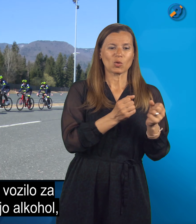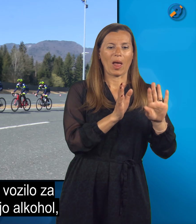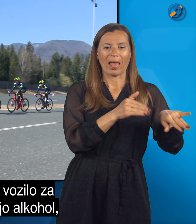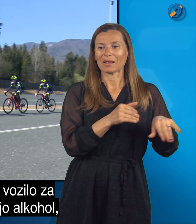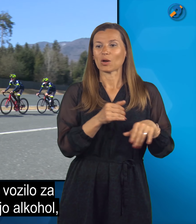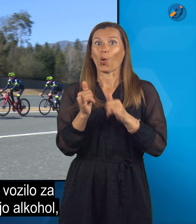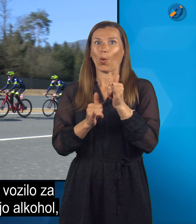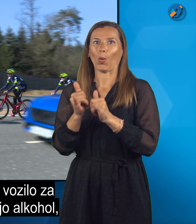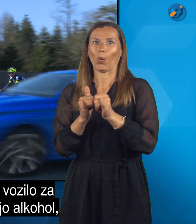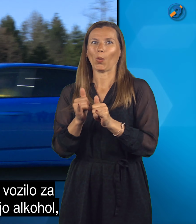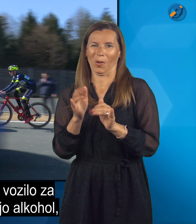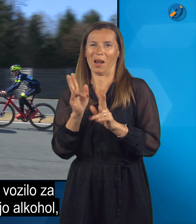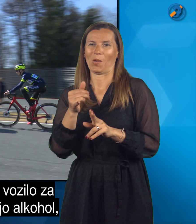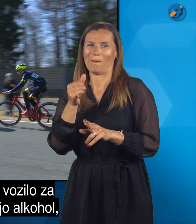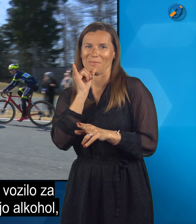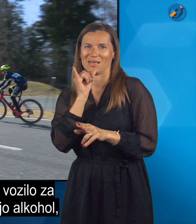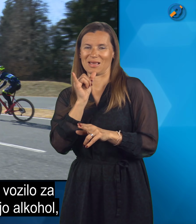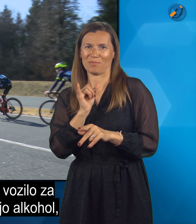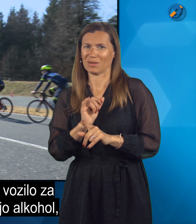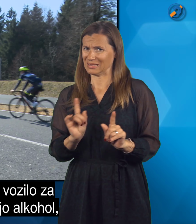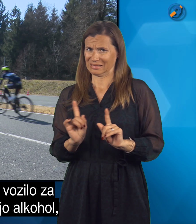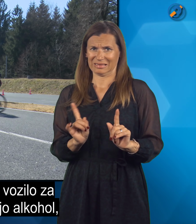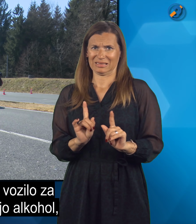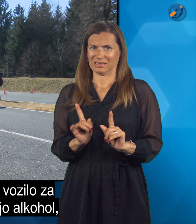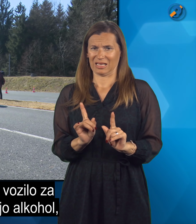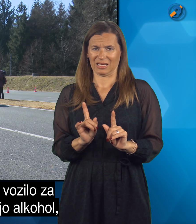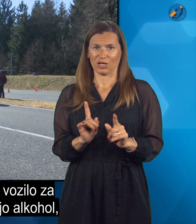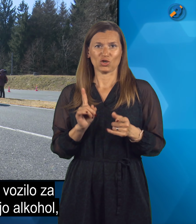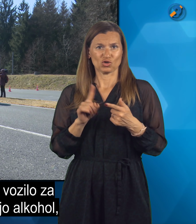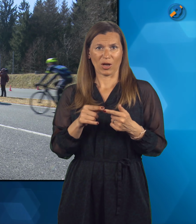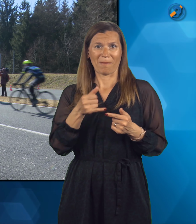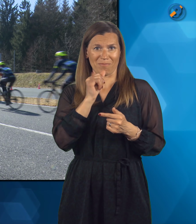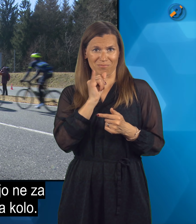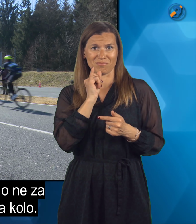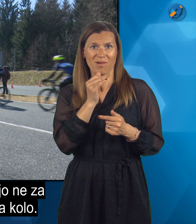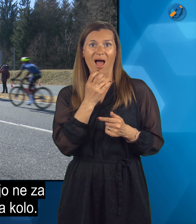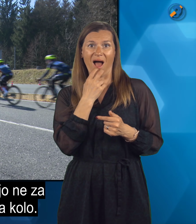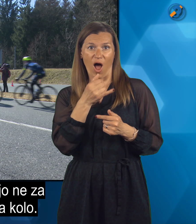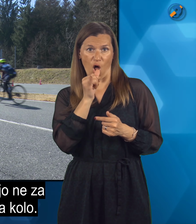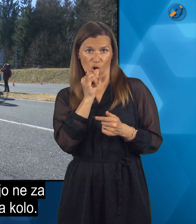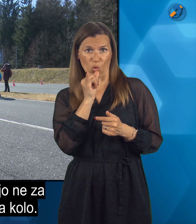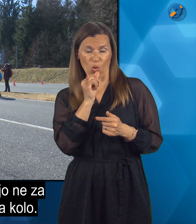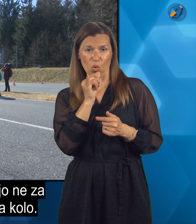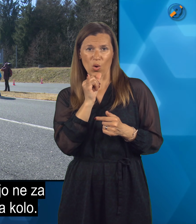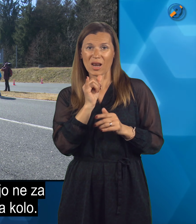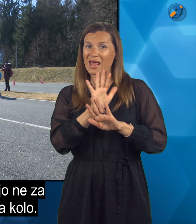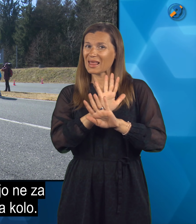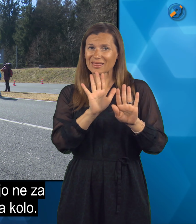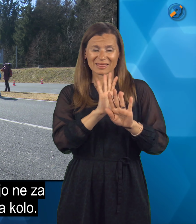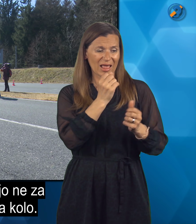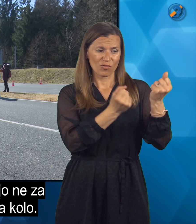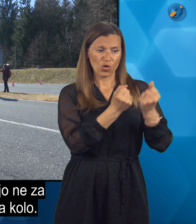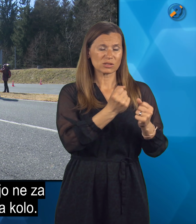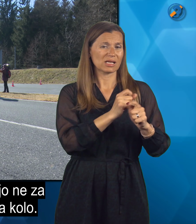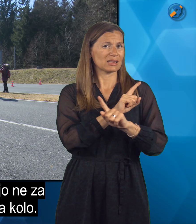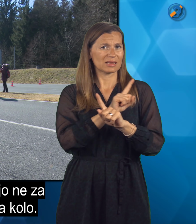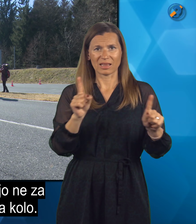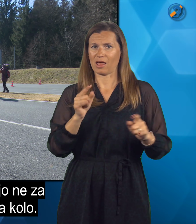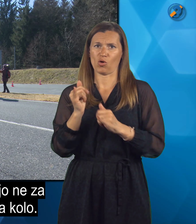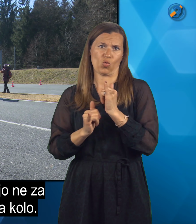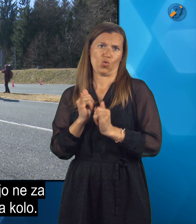kolo. To pomeni, če uživajo alkohol, naj ne sedejo ne za volan